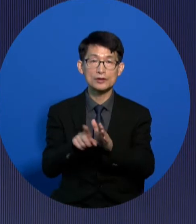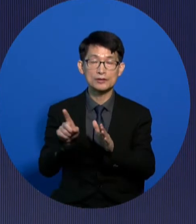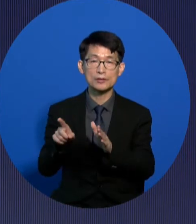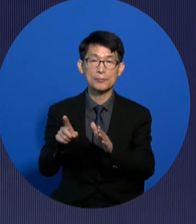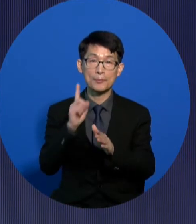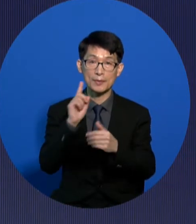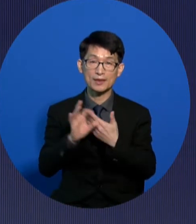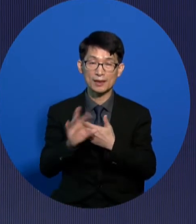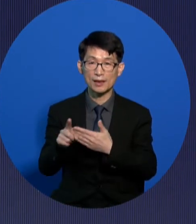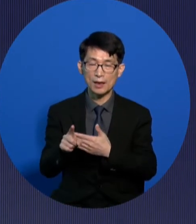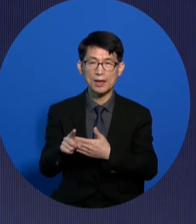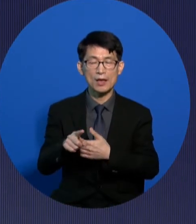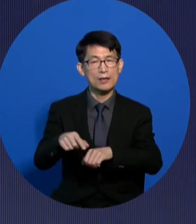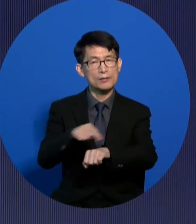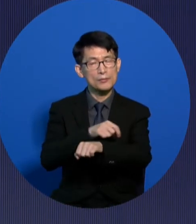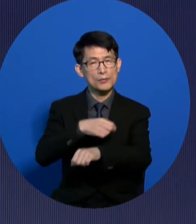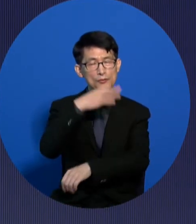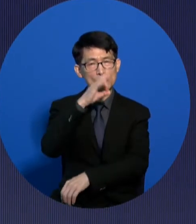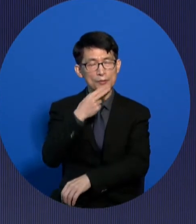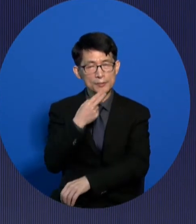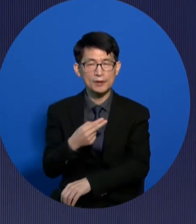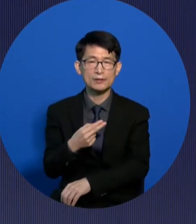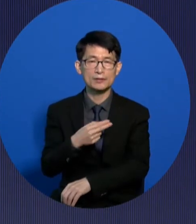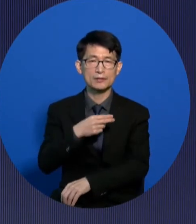주시면 진짜 행복하잖아요.